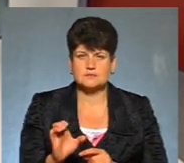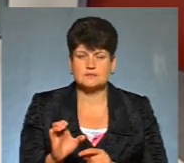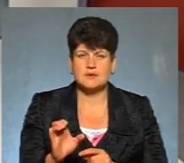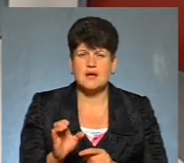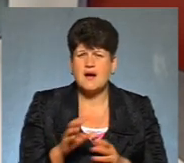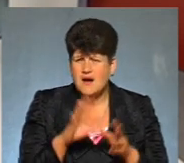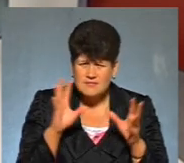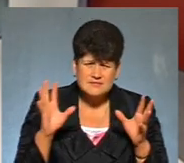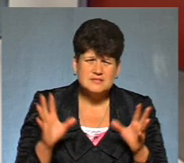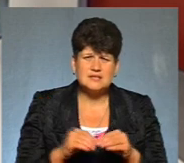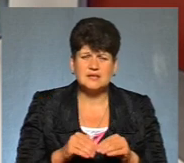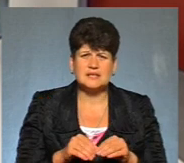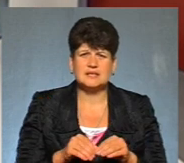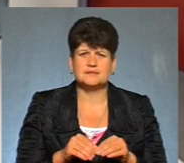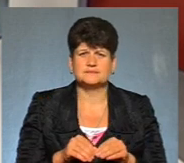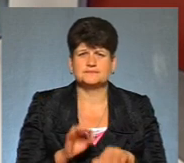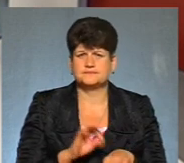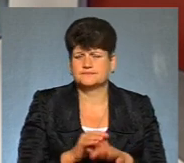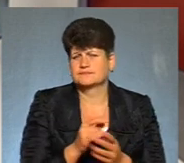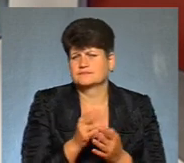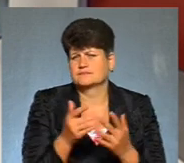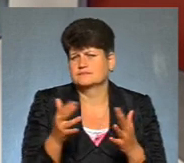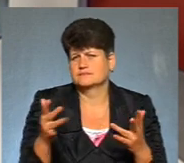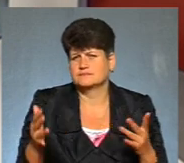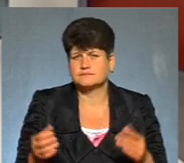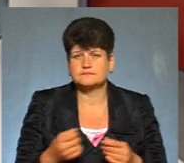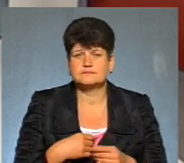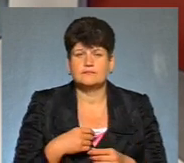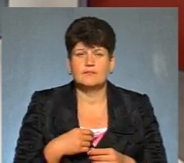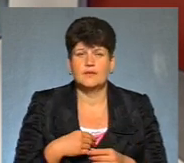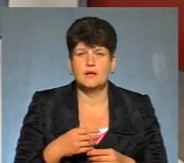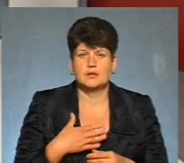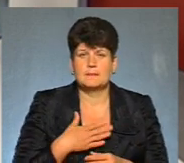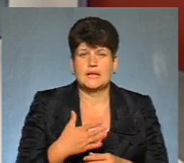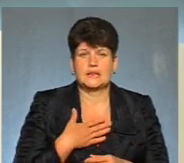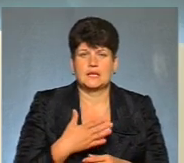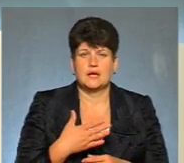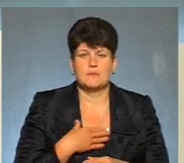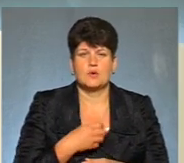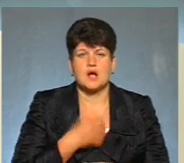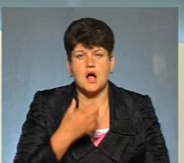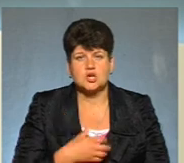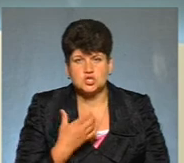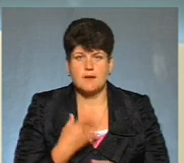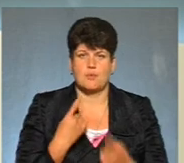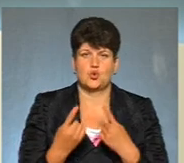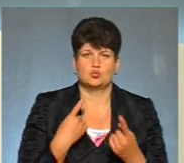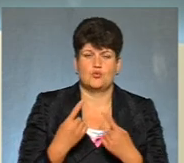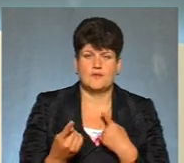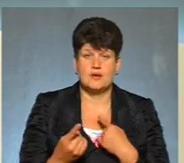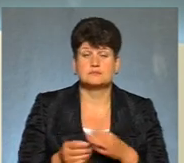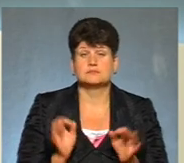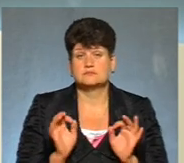а взагалі всі мікроби, які ми викидаємо під час дихання, кашлю, розмови. Природно,